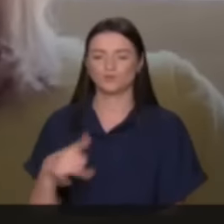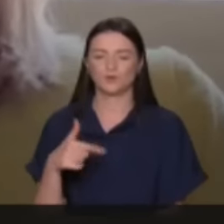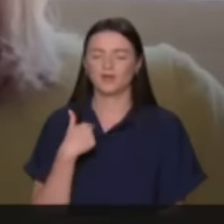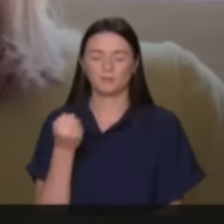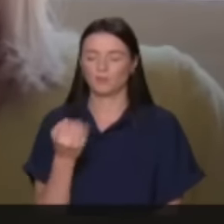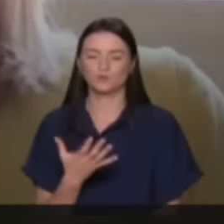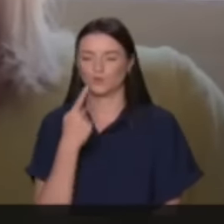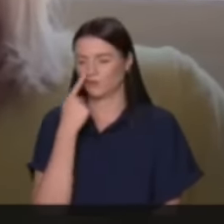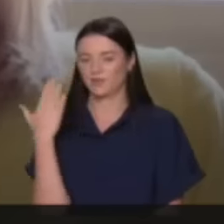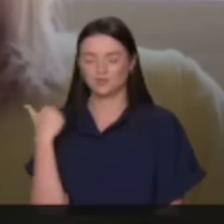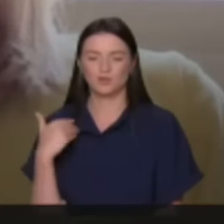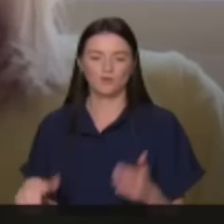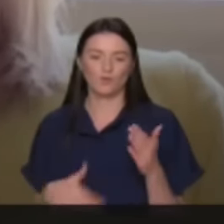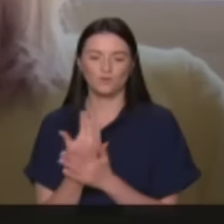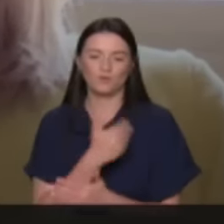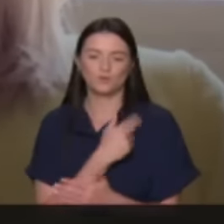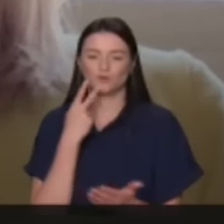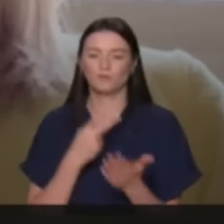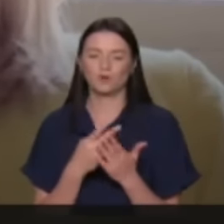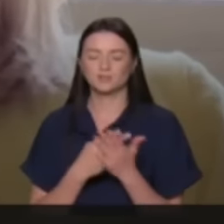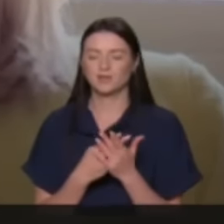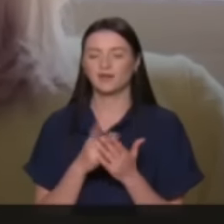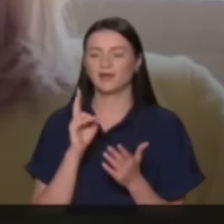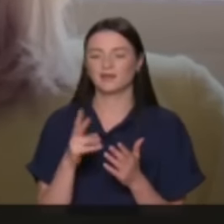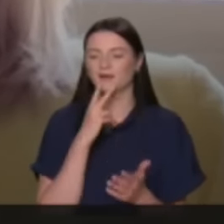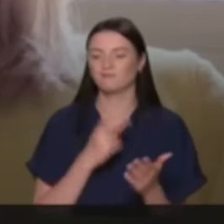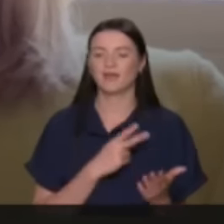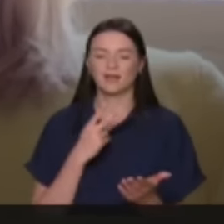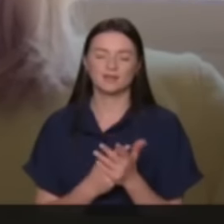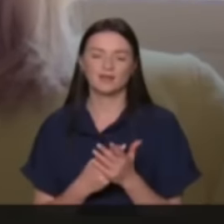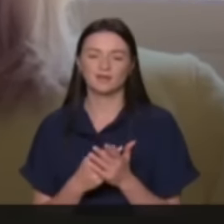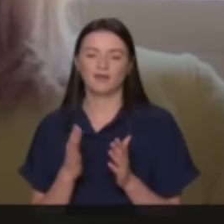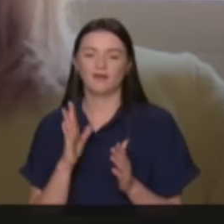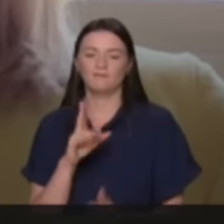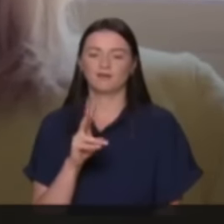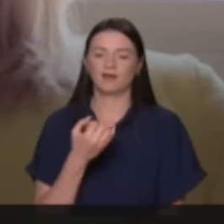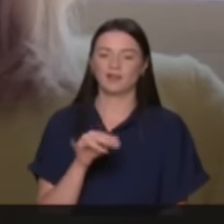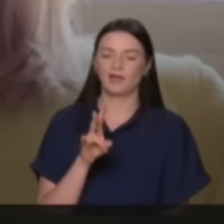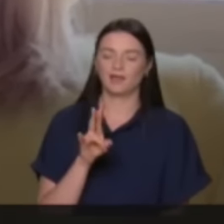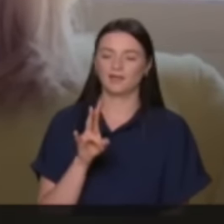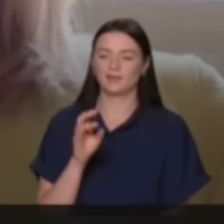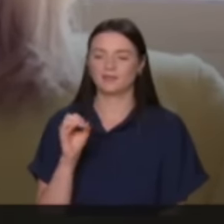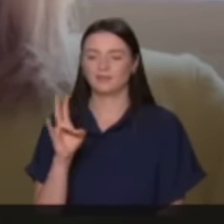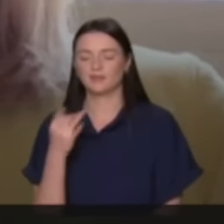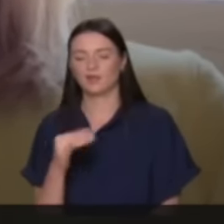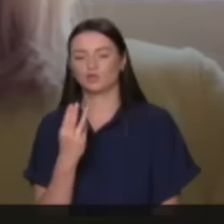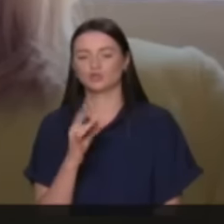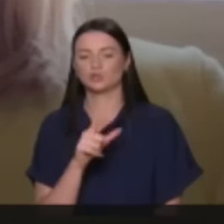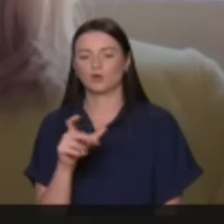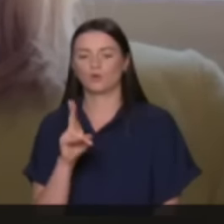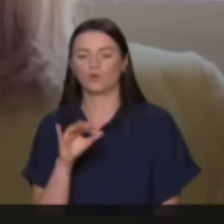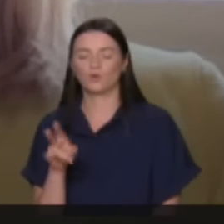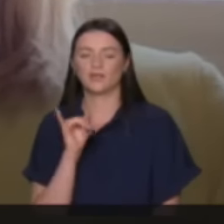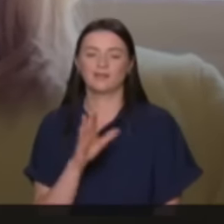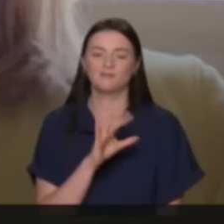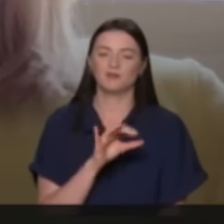ще нещодавно оновився, хочу показати телеглядачам, як виглядає вклеєний штрих-код і як виглядає виписка. Якщо